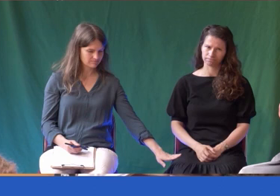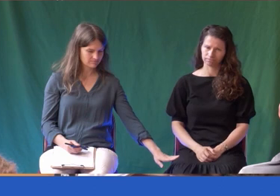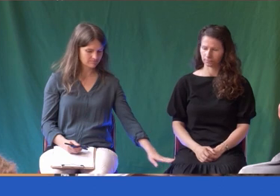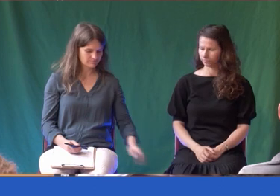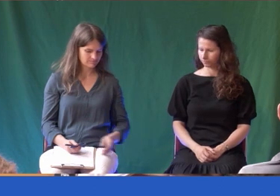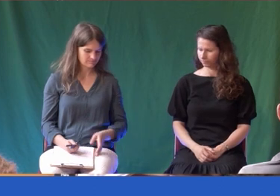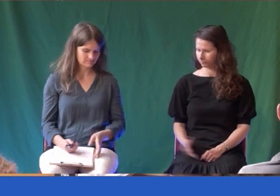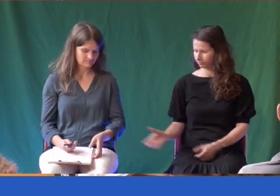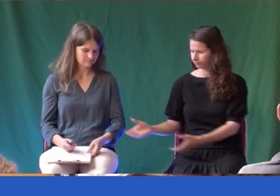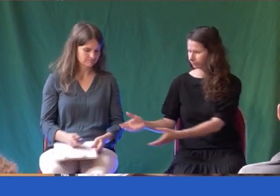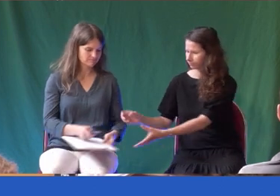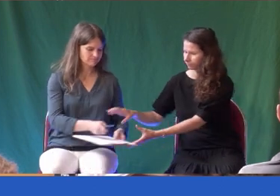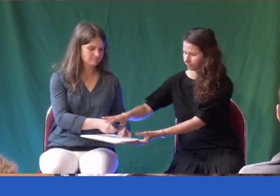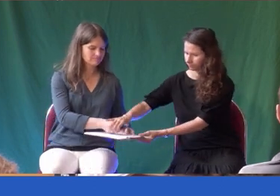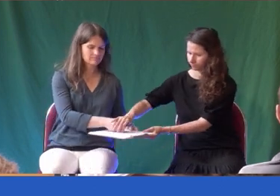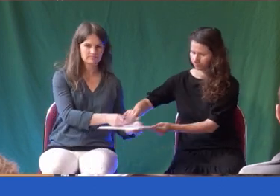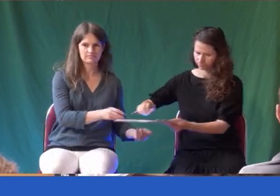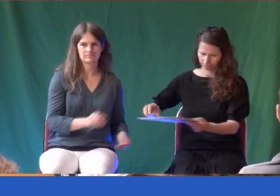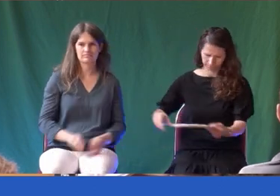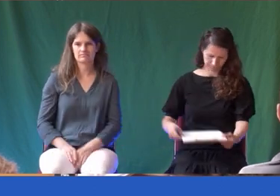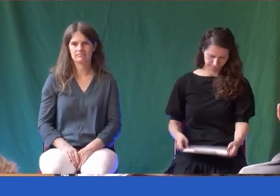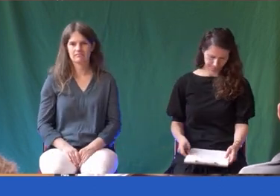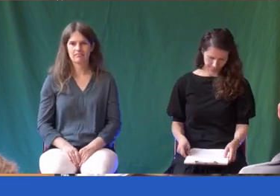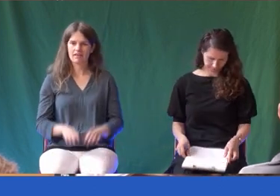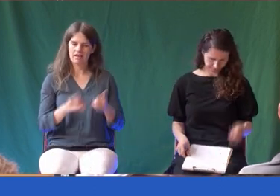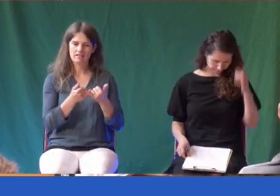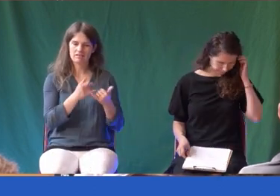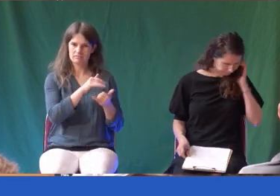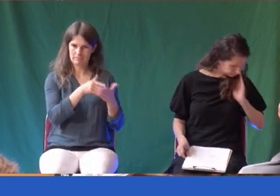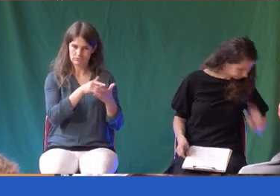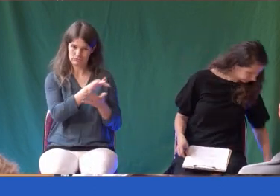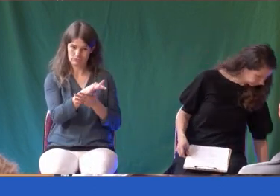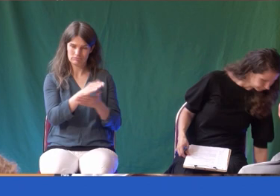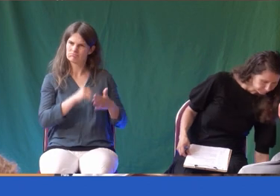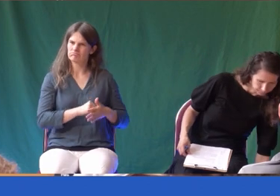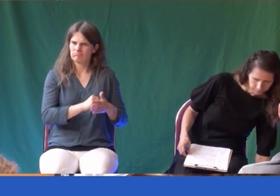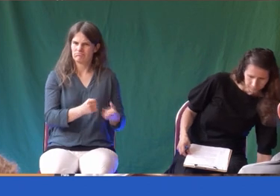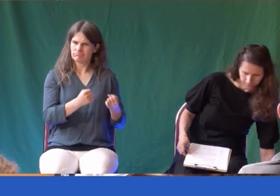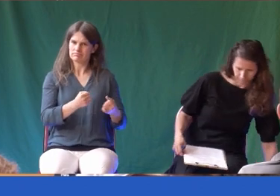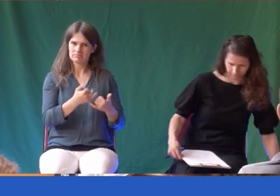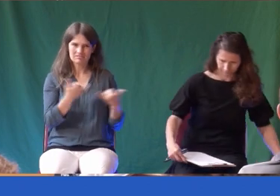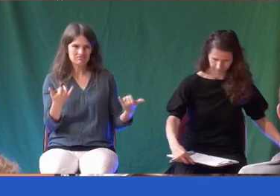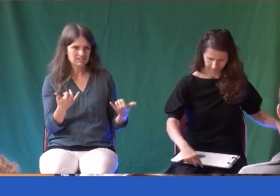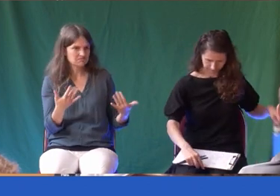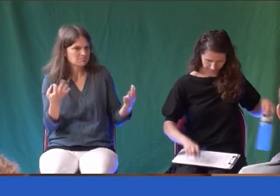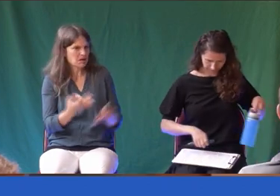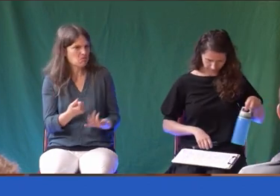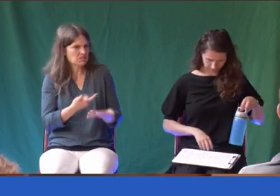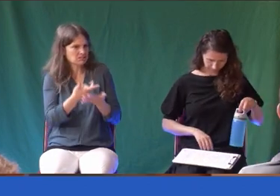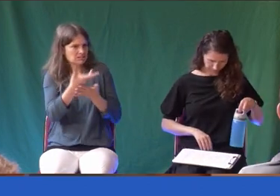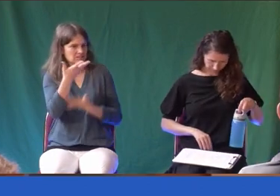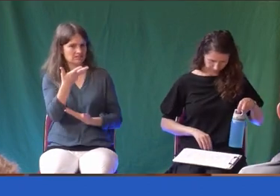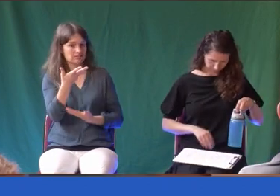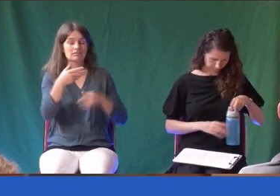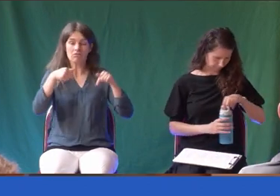was braucht es um Eltern mit Behinderung zu stärken auf diese Fragen werden wir heute konkrete Antworten erhalten